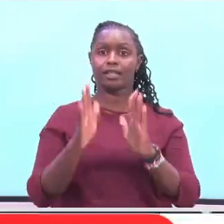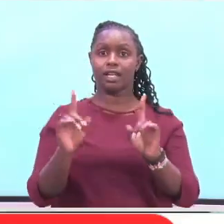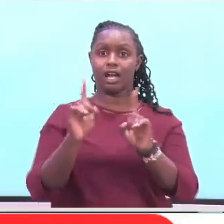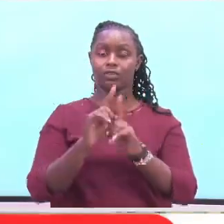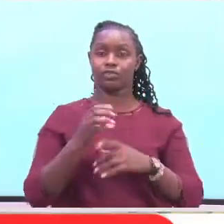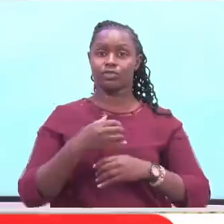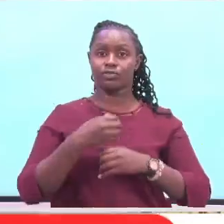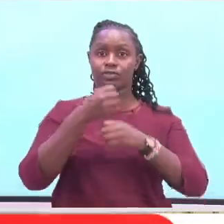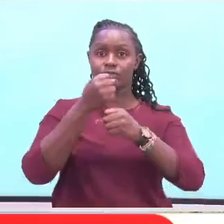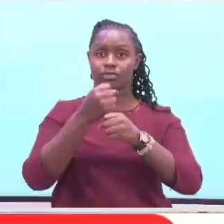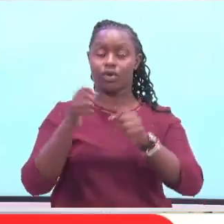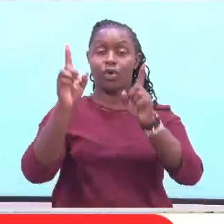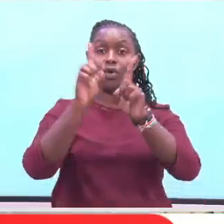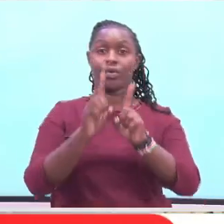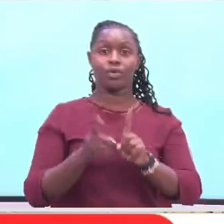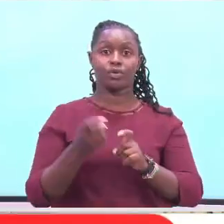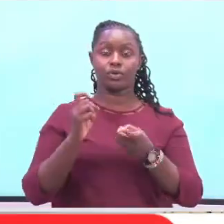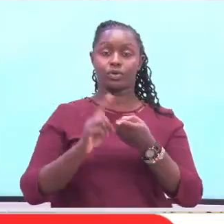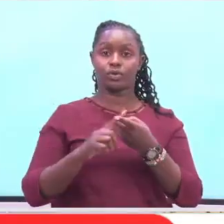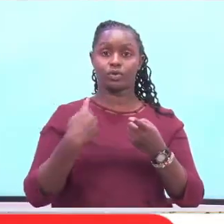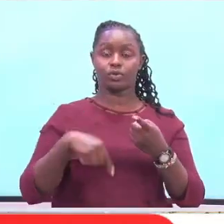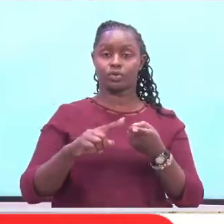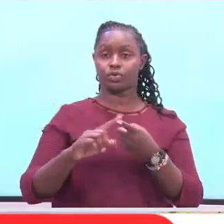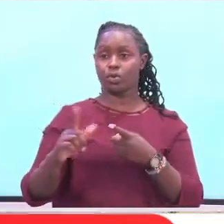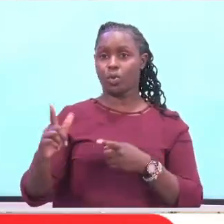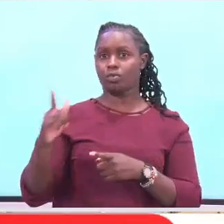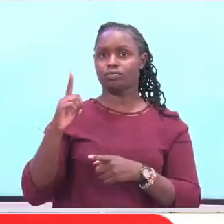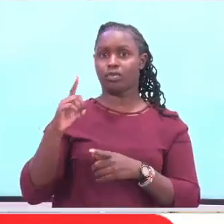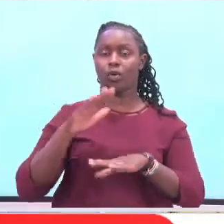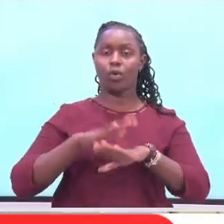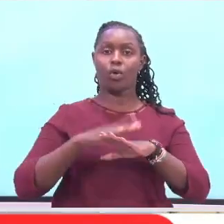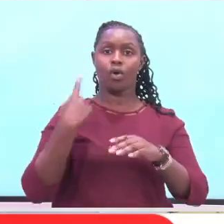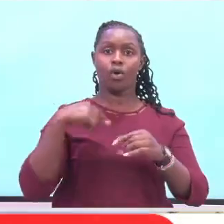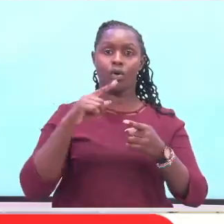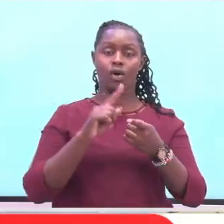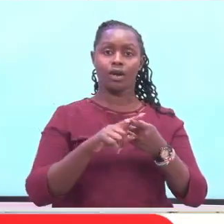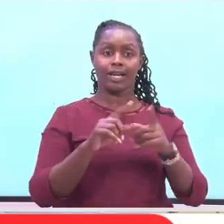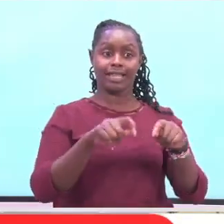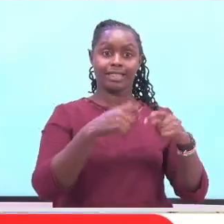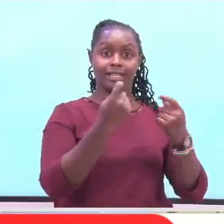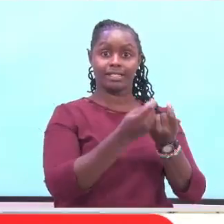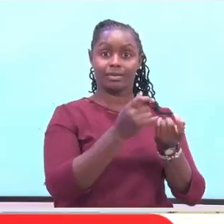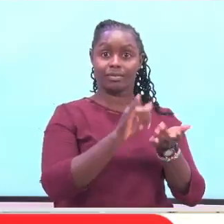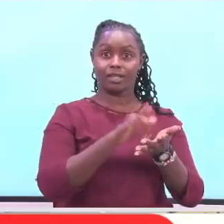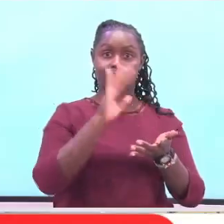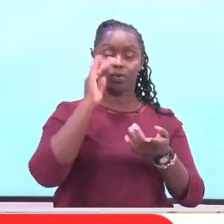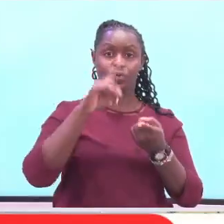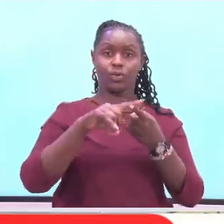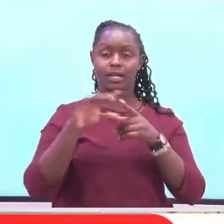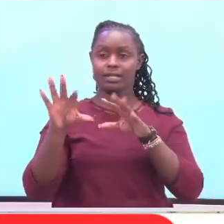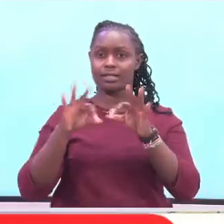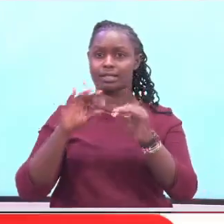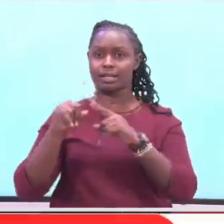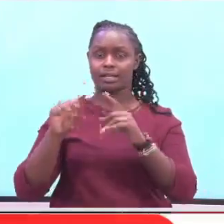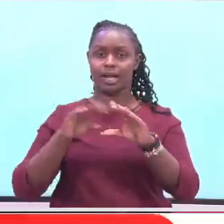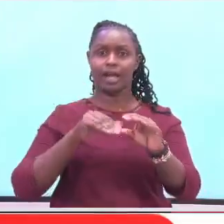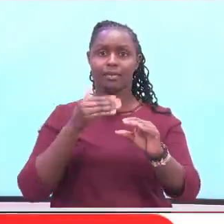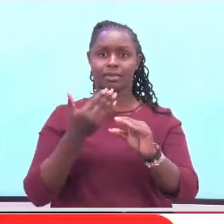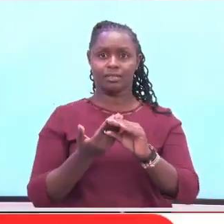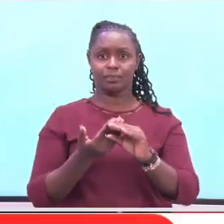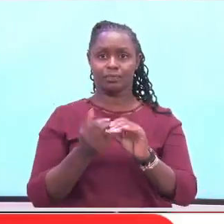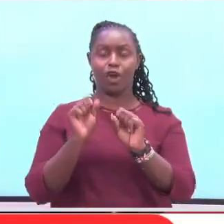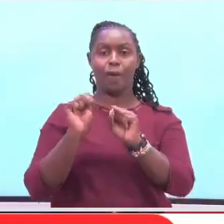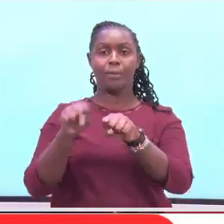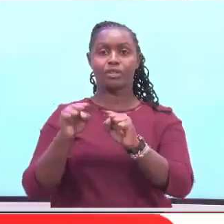hati ya kisheria kwa jopo linalowasaka makamishina wapya wa IEBC, na huenda jopo hilo likafika mbele ya kamati